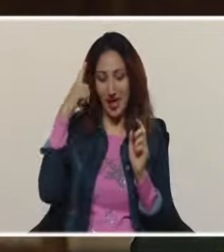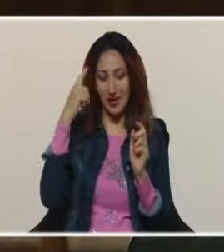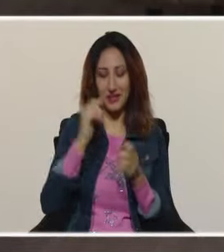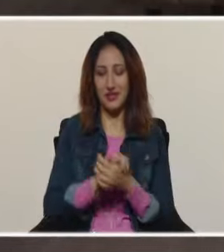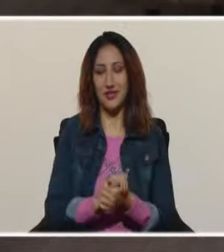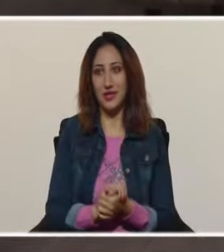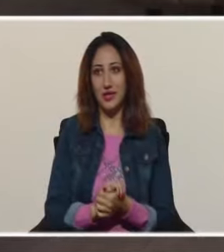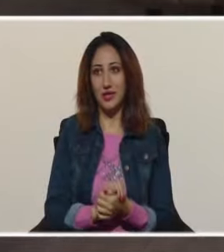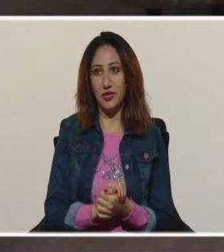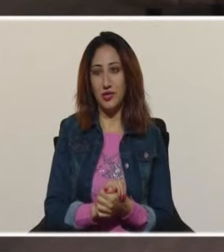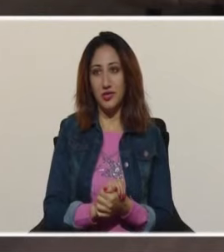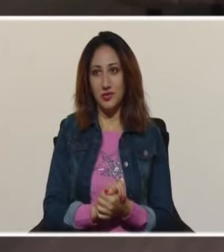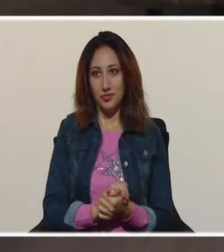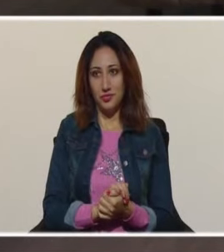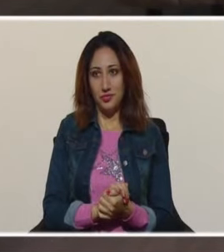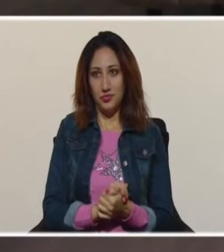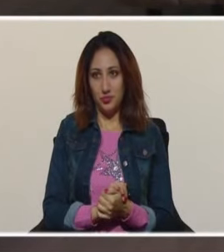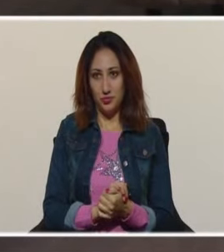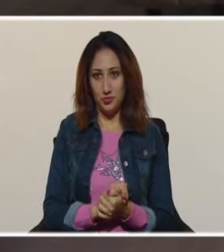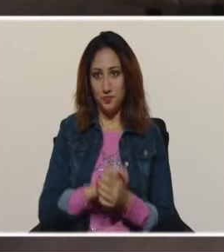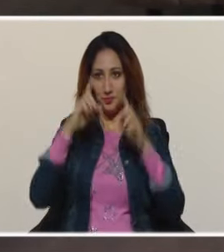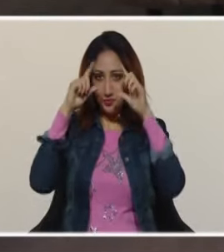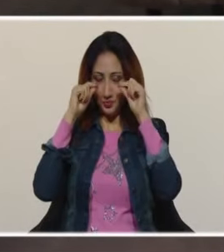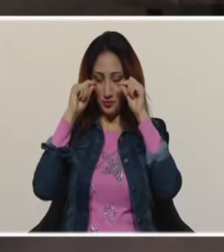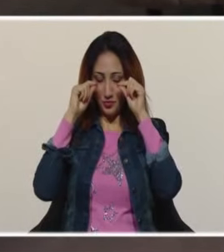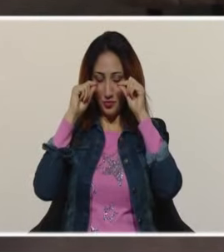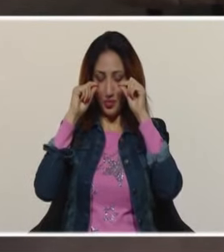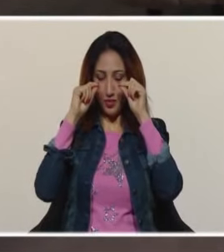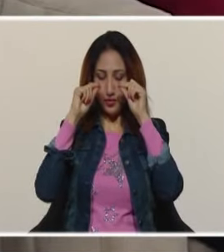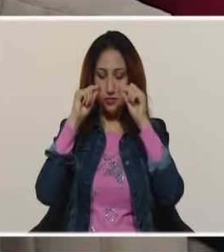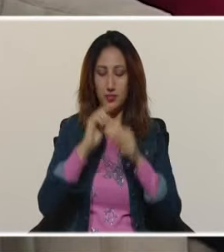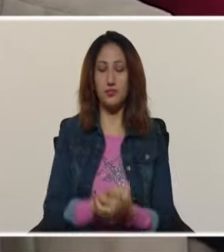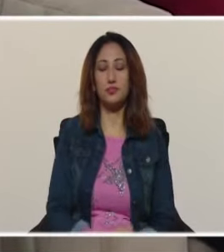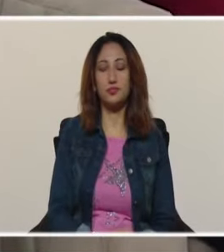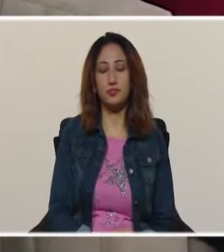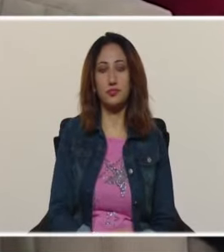والله استنى. هلعبها معاكم نفس اللعب، غمضوا عينيكم. تمام. غمض عينيك ما تبصش.